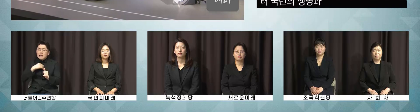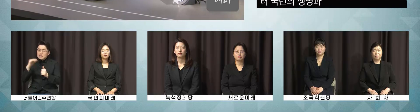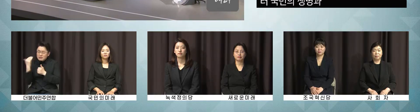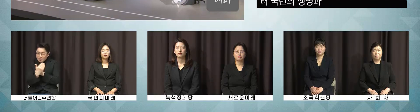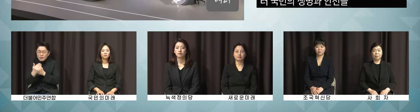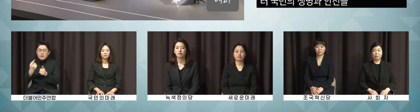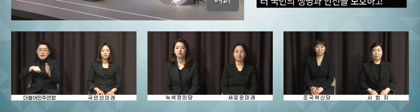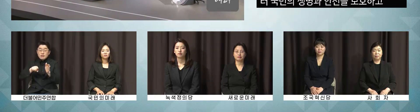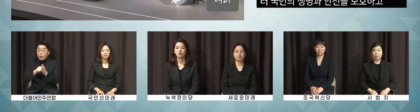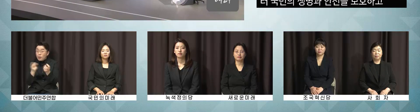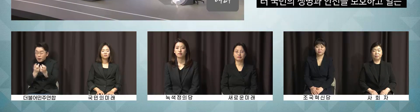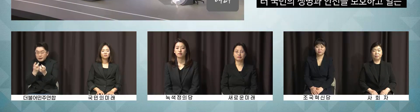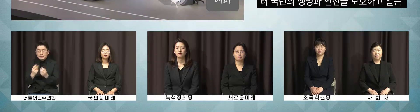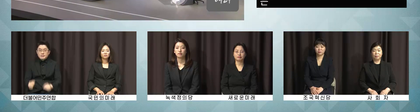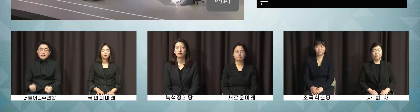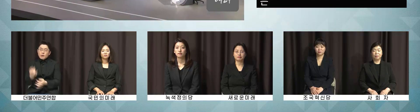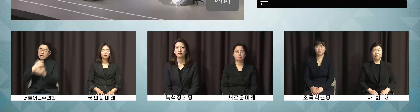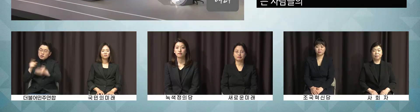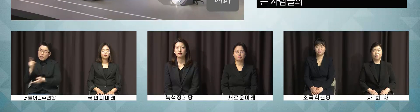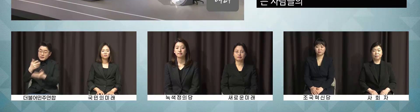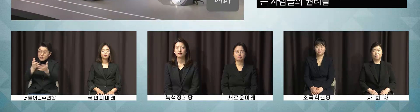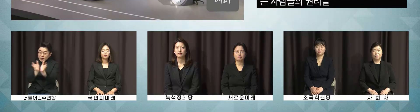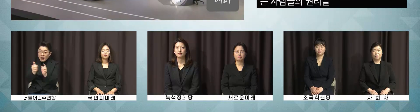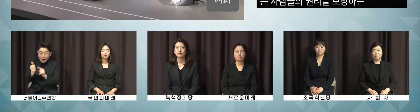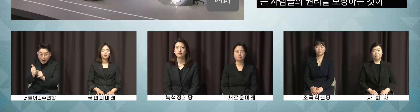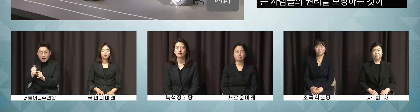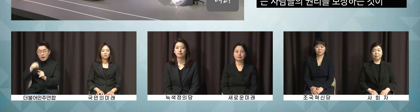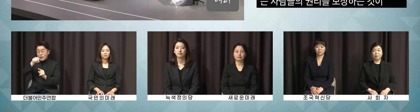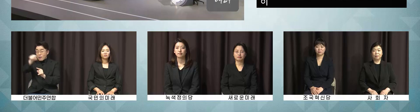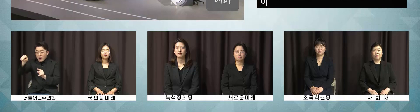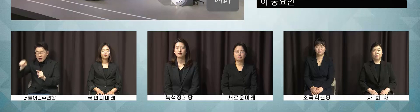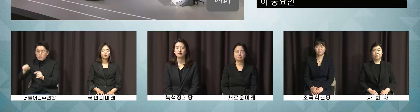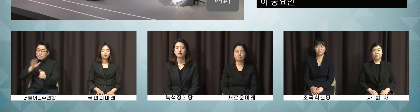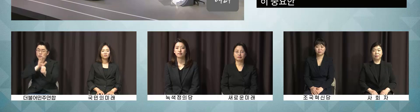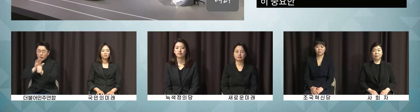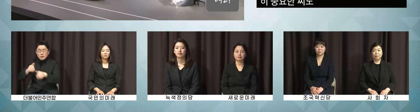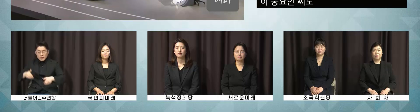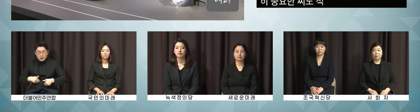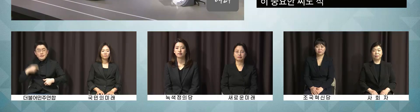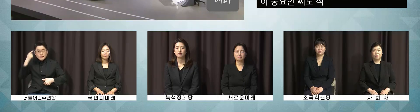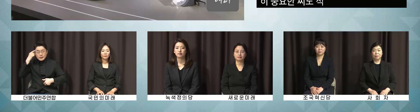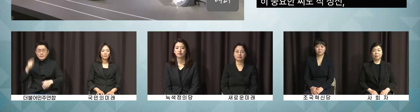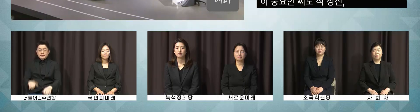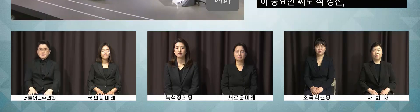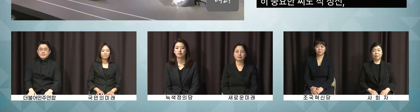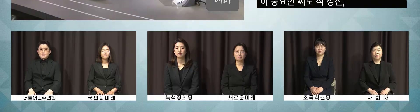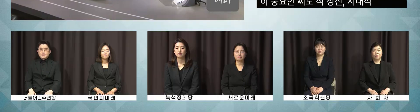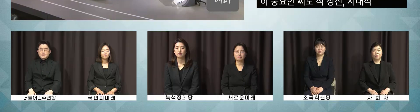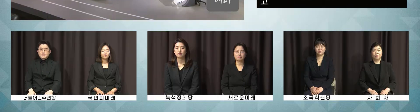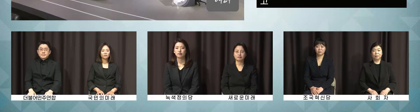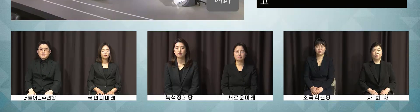보호하고 일하는 사람들의 권리를 보장하는 것이 대단히 중요한 시대적 정신, 시대적 과제라고 생각하고 있습니다.